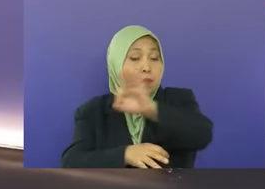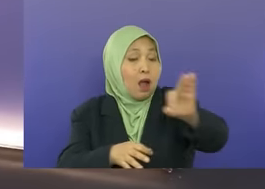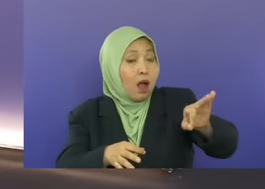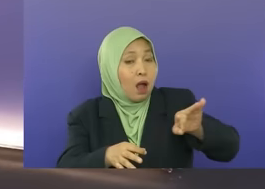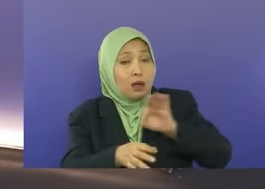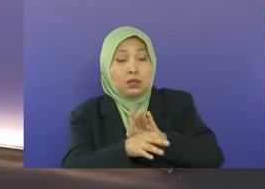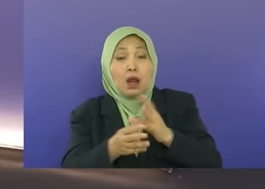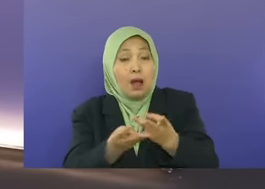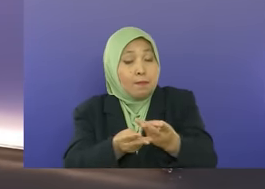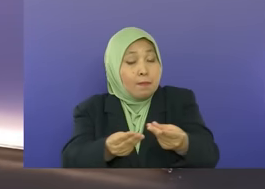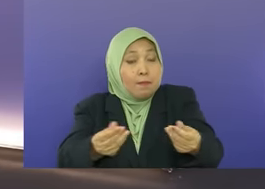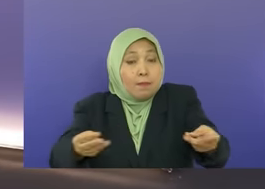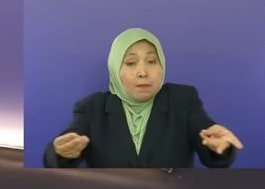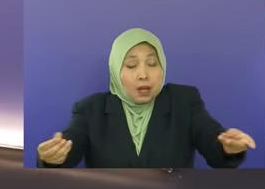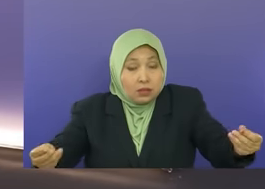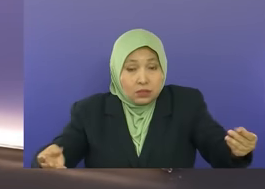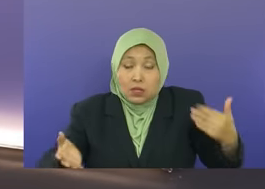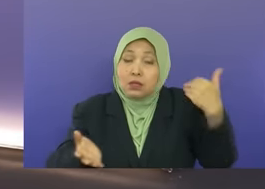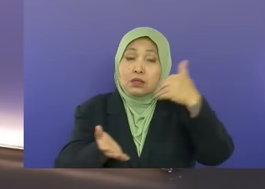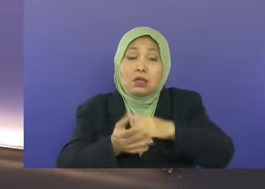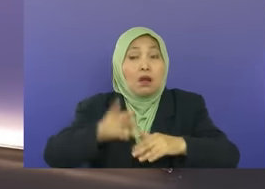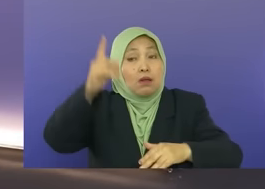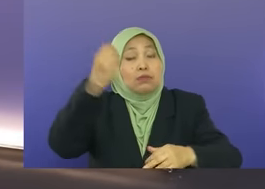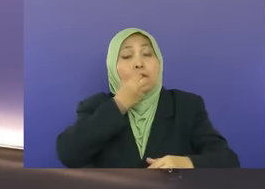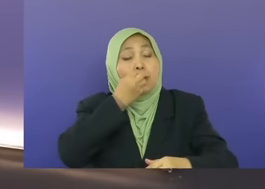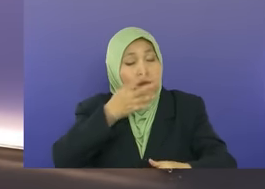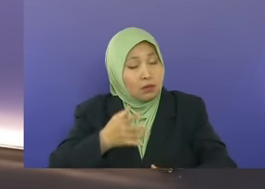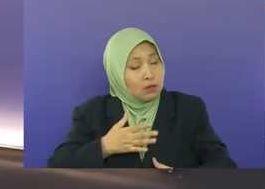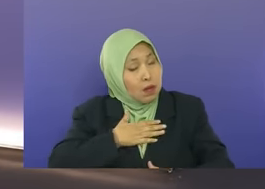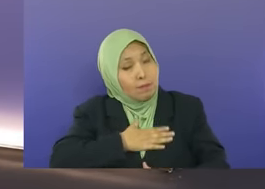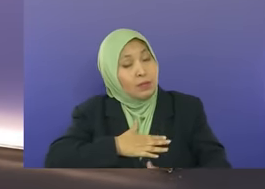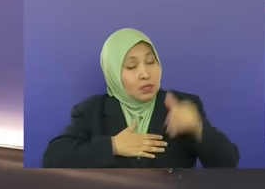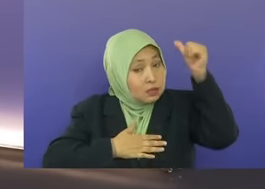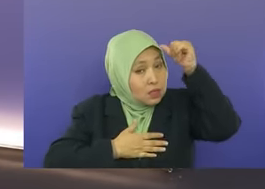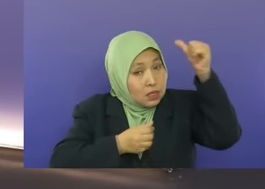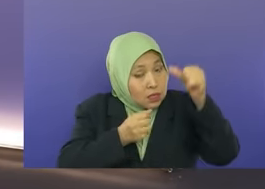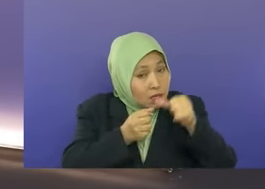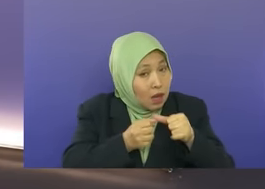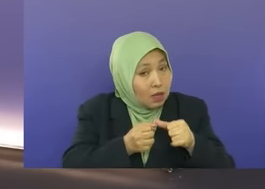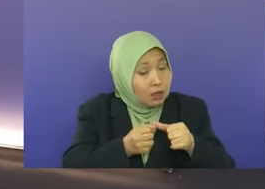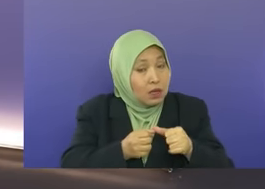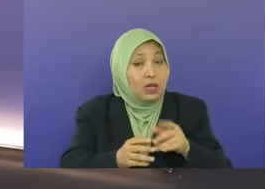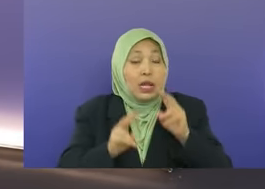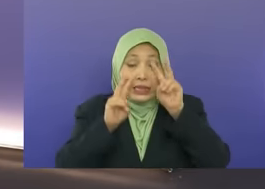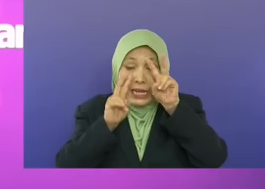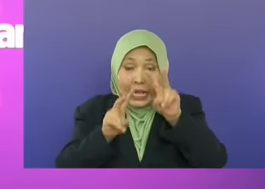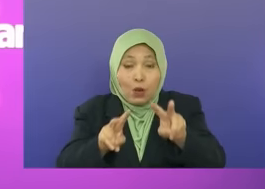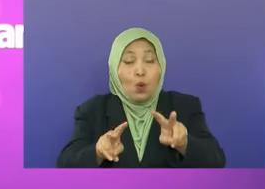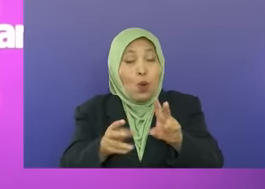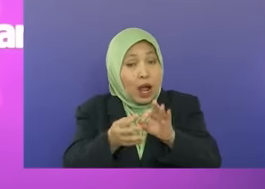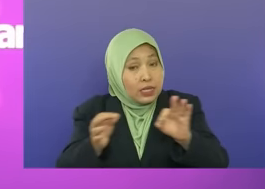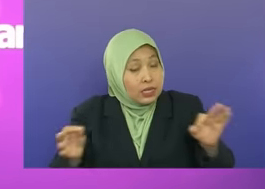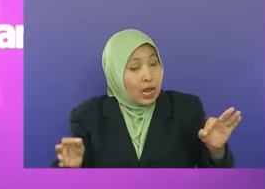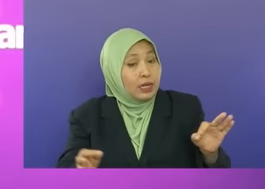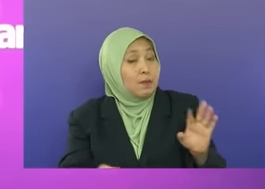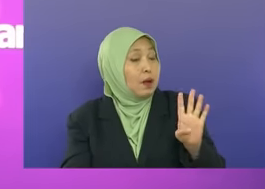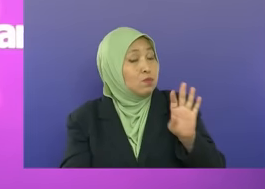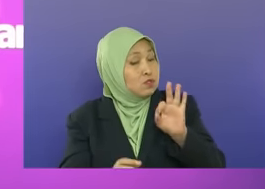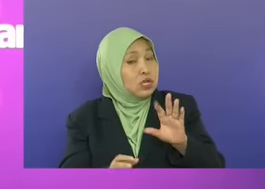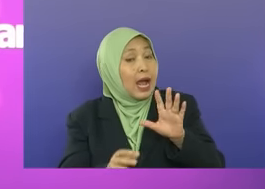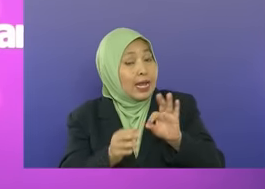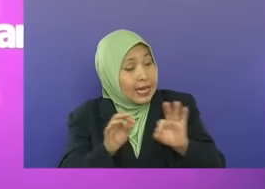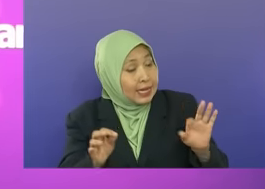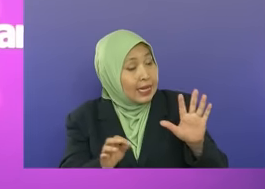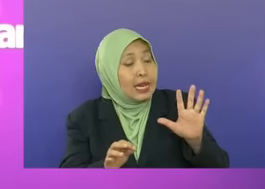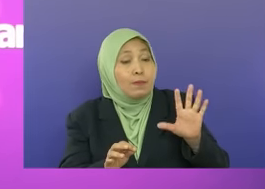berada di satu padang pasir sekali lagi Allah kata Sile ingat ya kalau kita tengok ayat yang 49 wait pada ayat 50